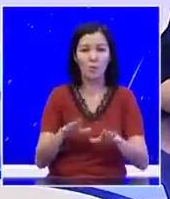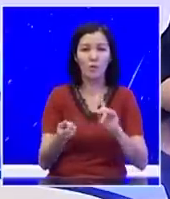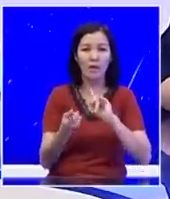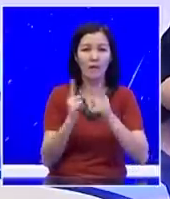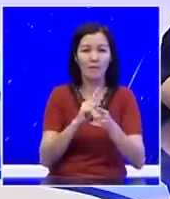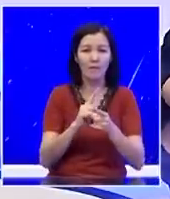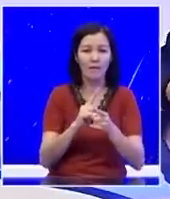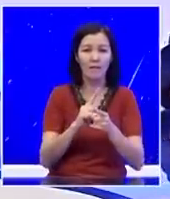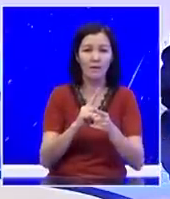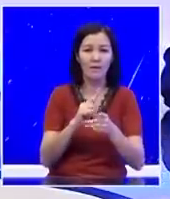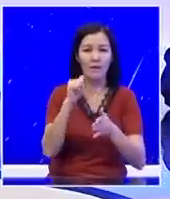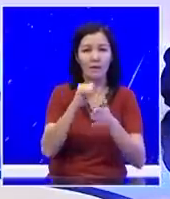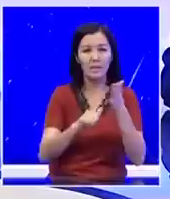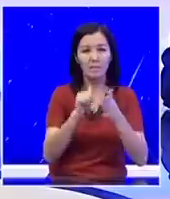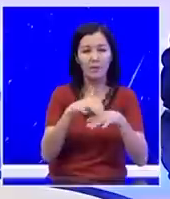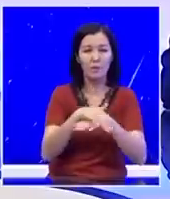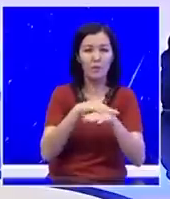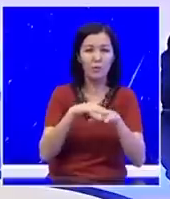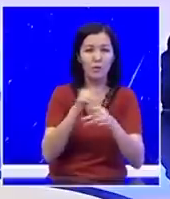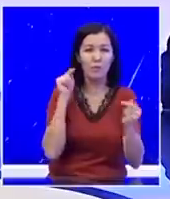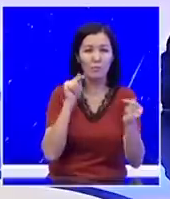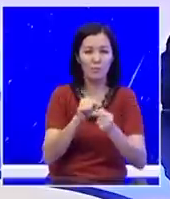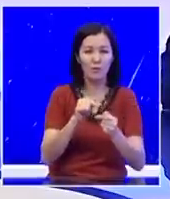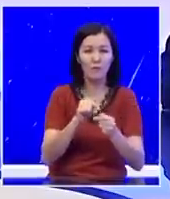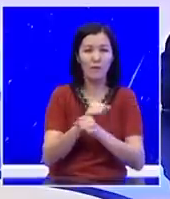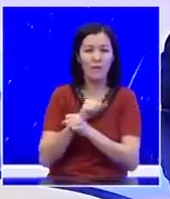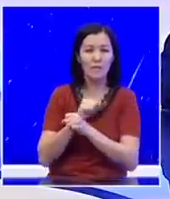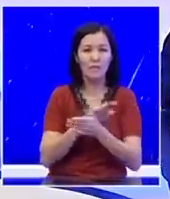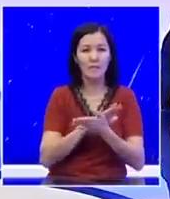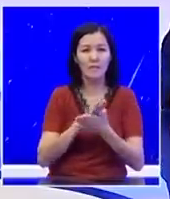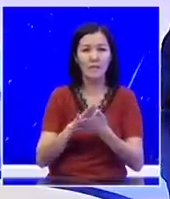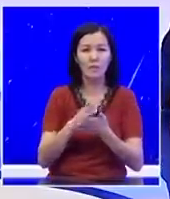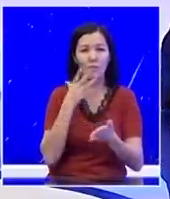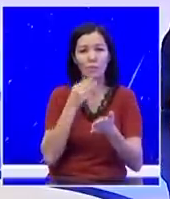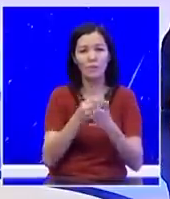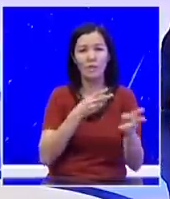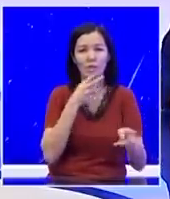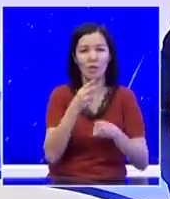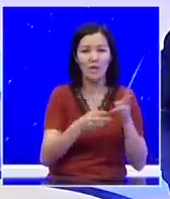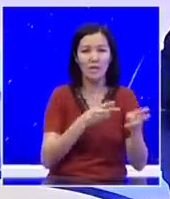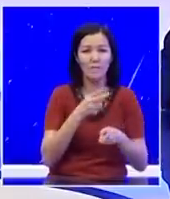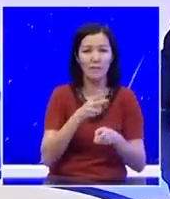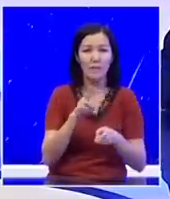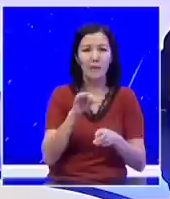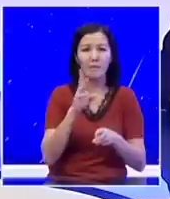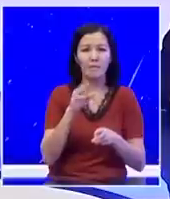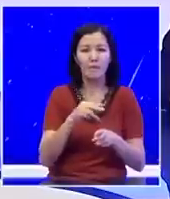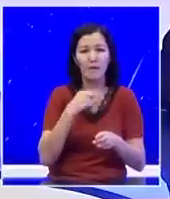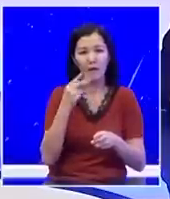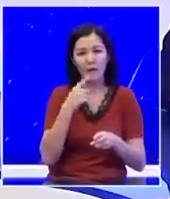Бұл келеңсіздікке тұрғындар наразы. Әрбірі саяжай тазалығына қатысты реніштерін жауапты пик өкілдеріне ескертуден